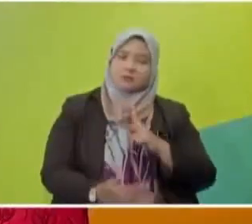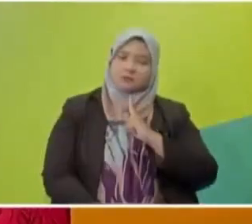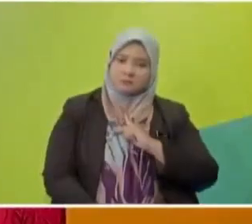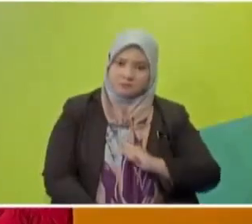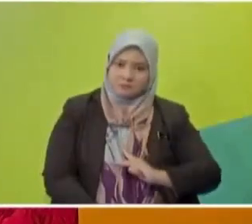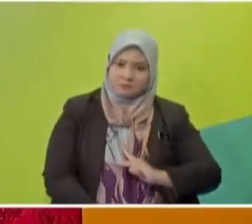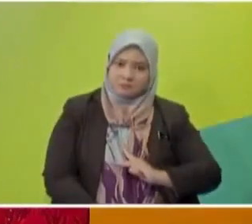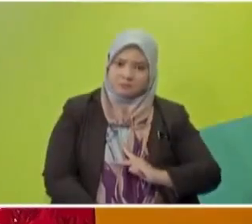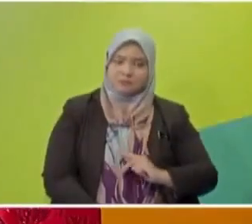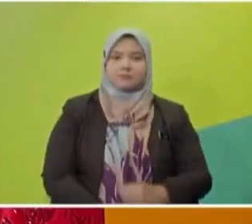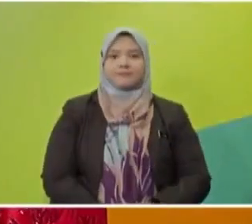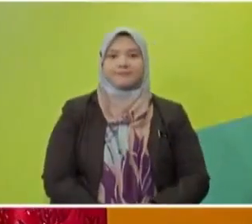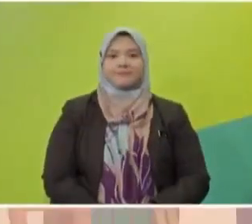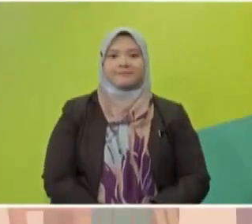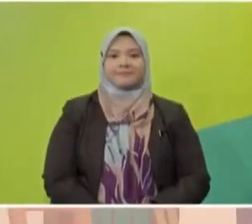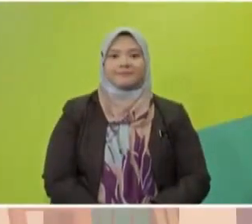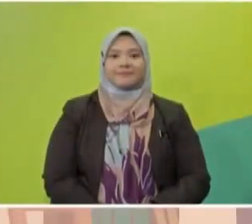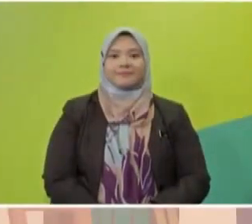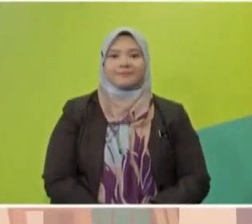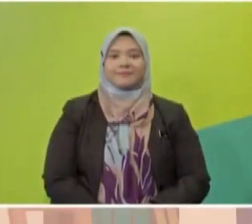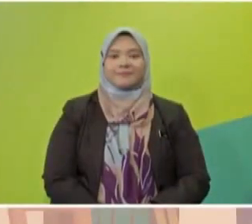kepada kumpulan semut. Silakan.